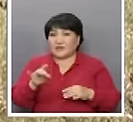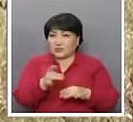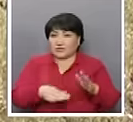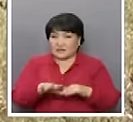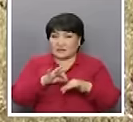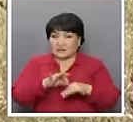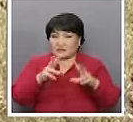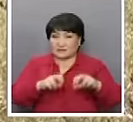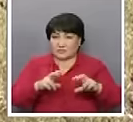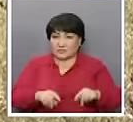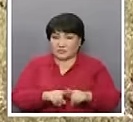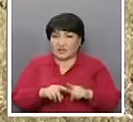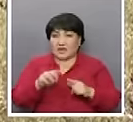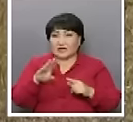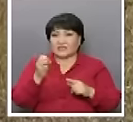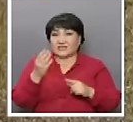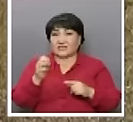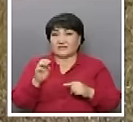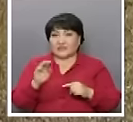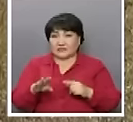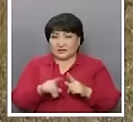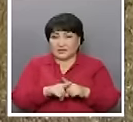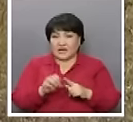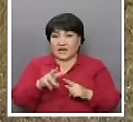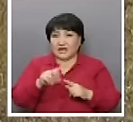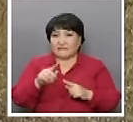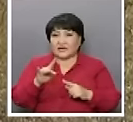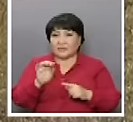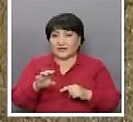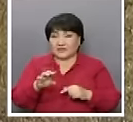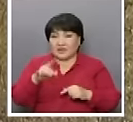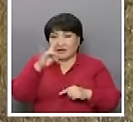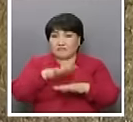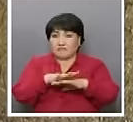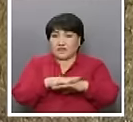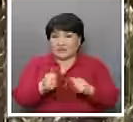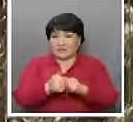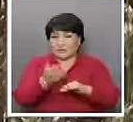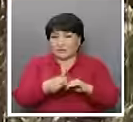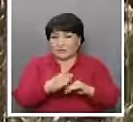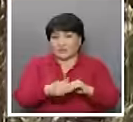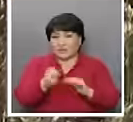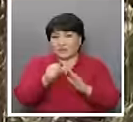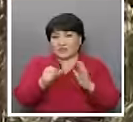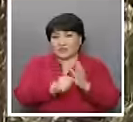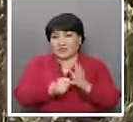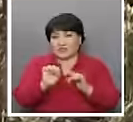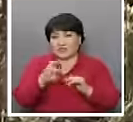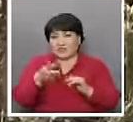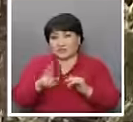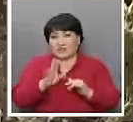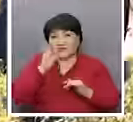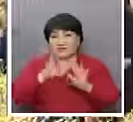Сафар Шакеевті тұрғындар соңғы рет Әл-Фараби даңғылындағы Қазкоммерцбанк орталық бөлімшесінде 16 шілдеде таңғы сағат 7-де көрген.